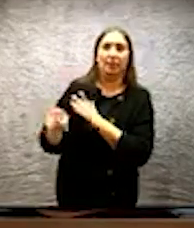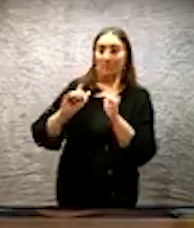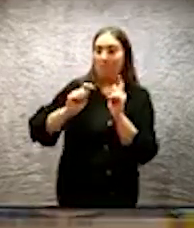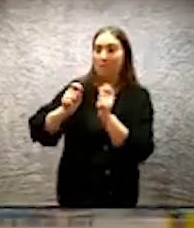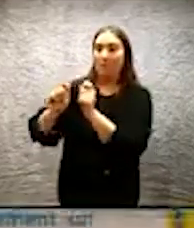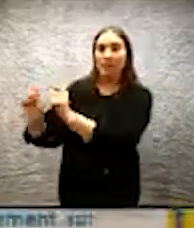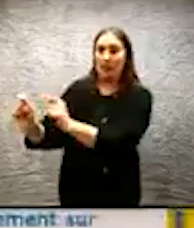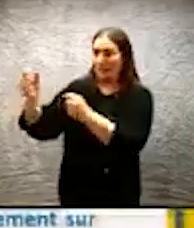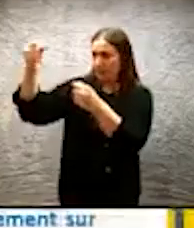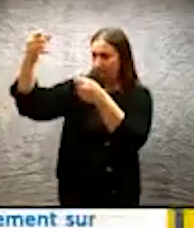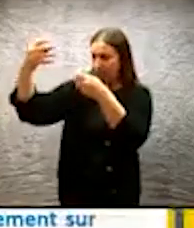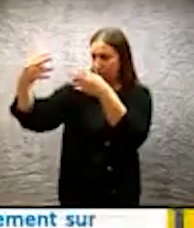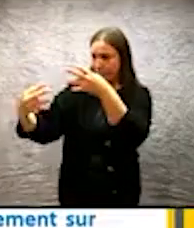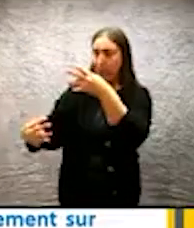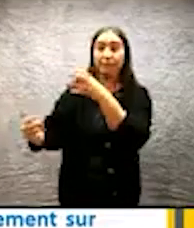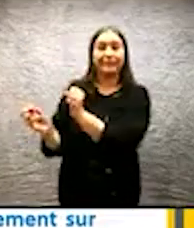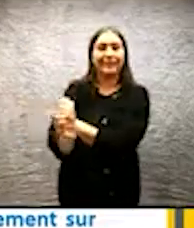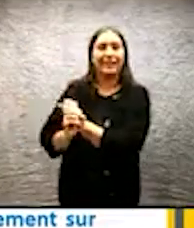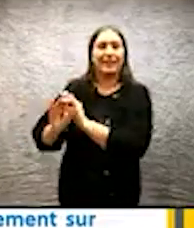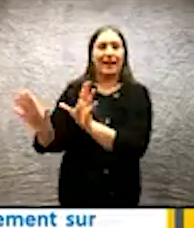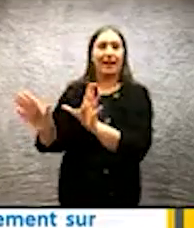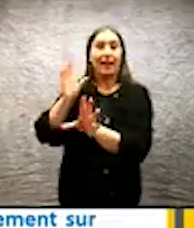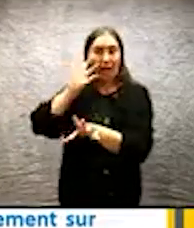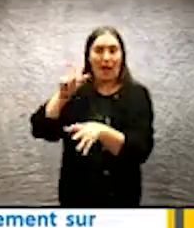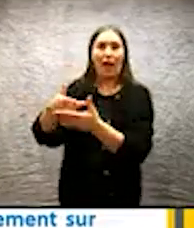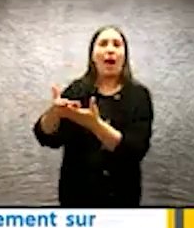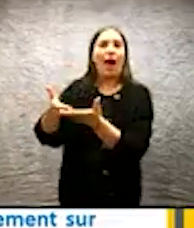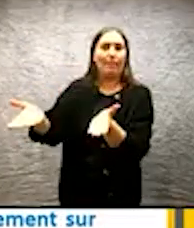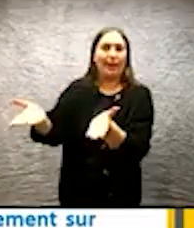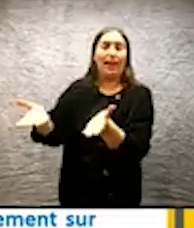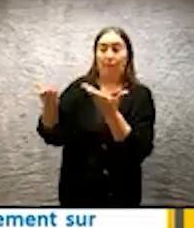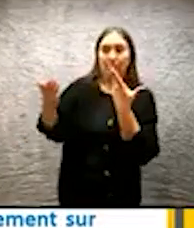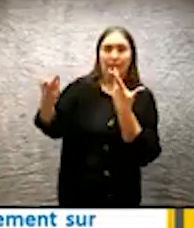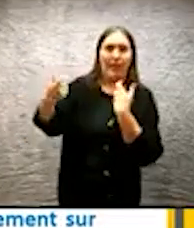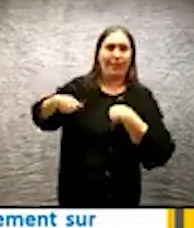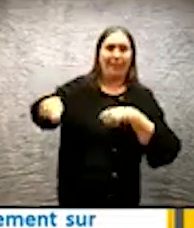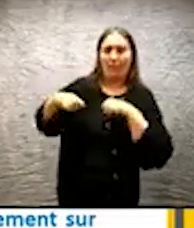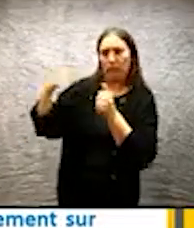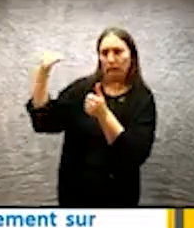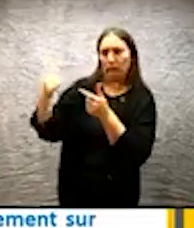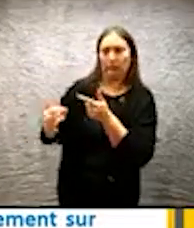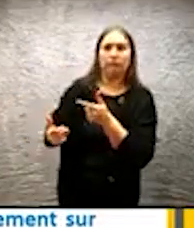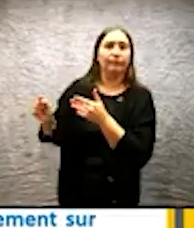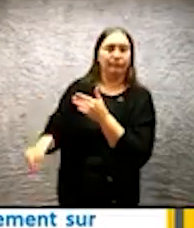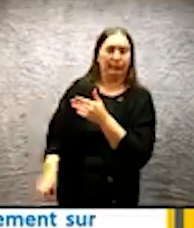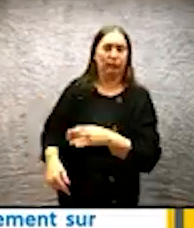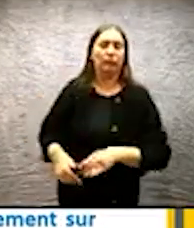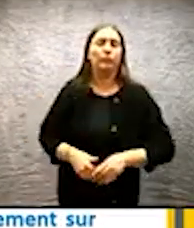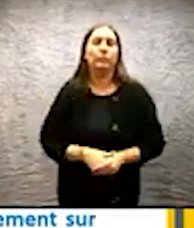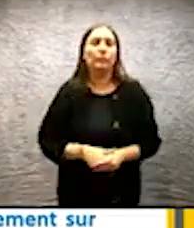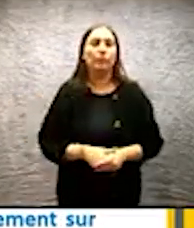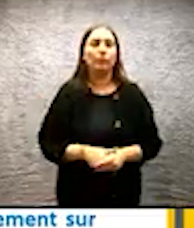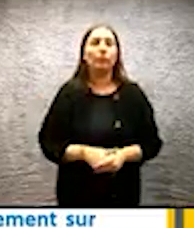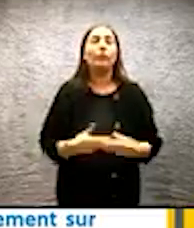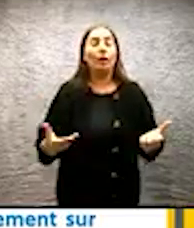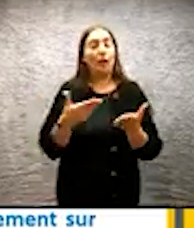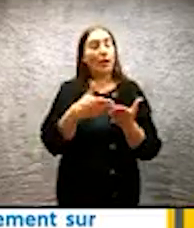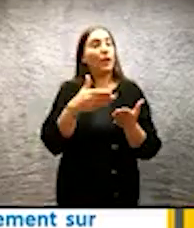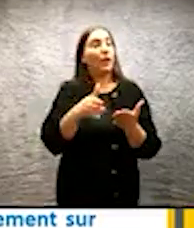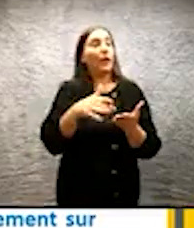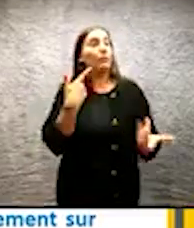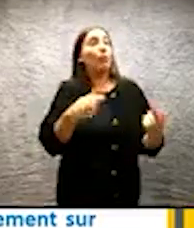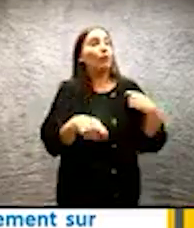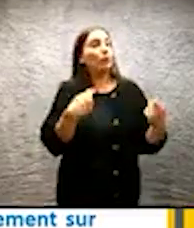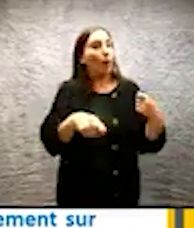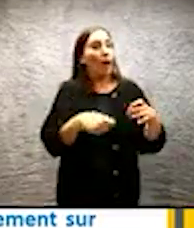différentes lignes afin de pouvoir passer les écritures de dépenses. Donc, crédit provisoire du budget